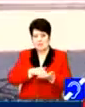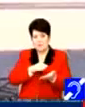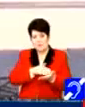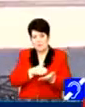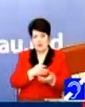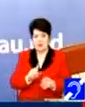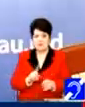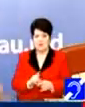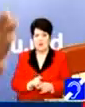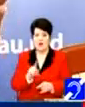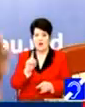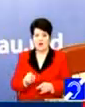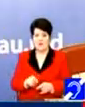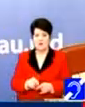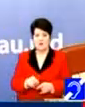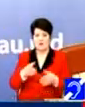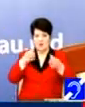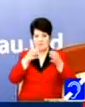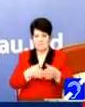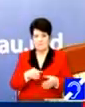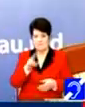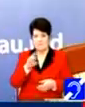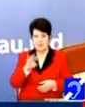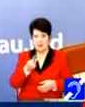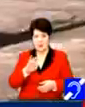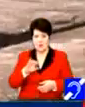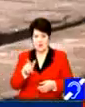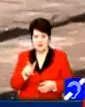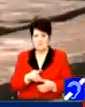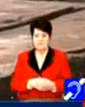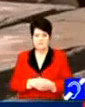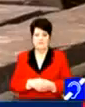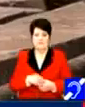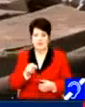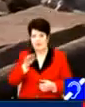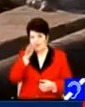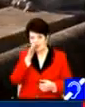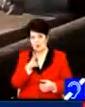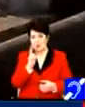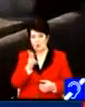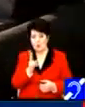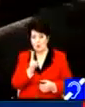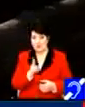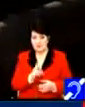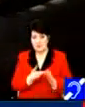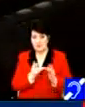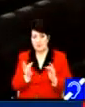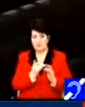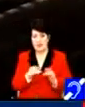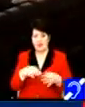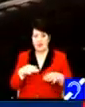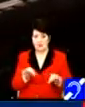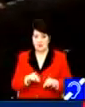frezare. Acolo trebuie de intervenit inclusiv la pilonii care țin podul respectiv. În Chișinău există 20 de poduri rutiere.